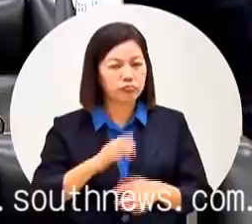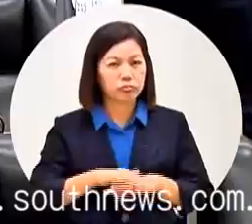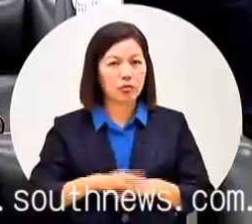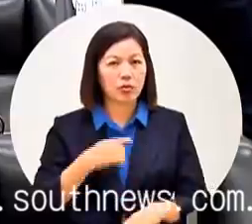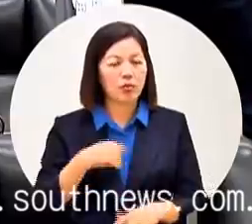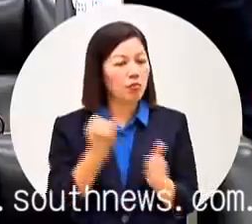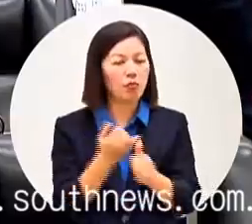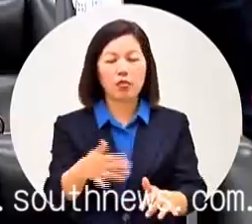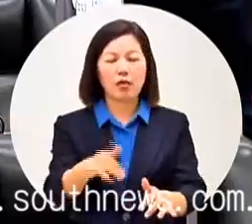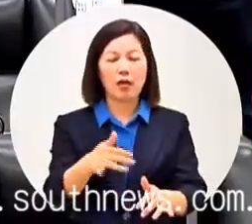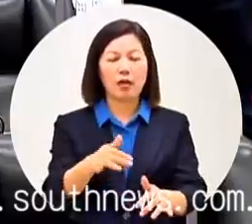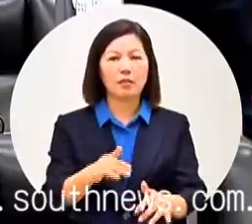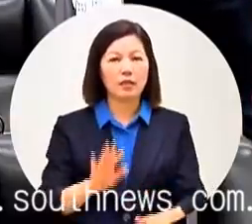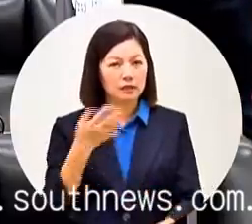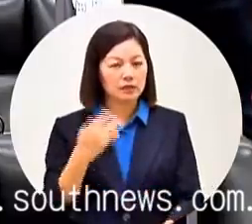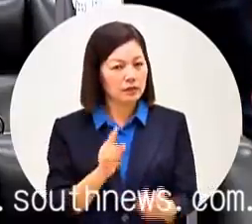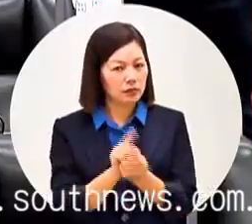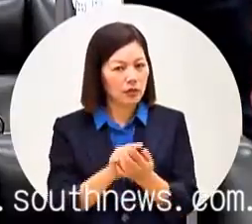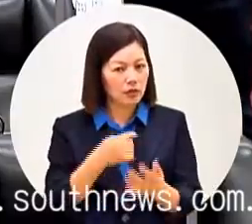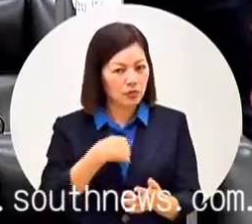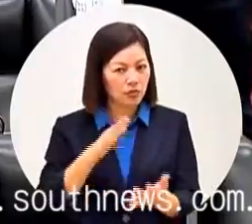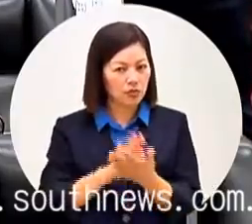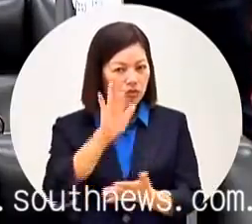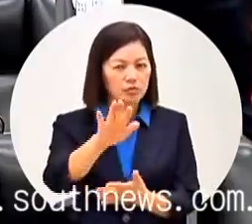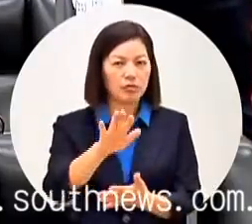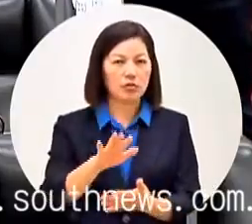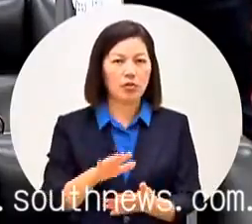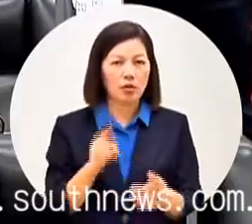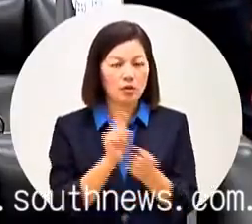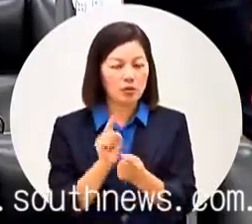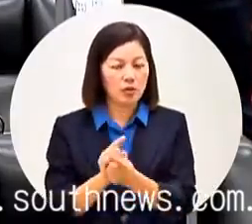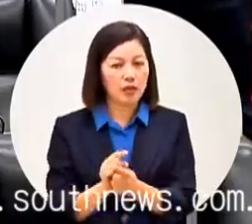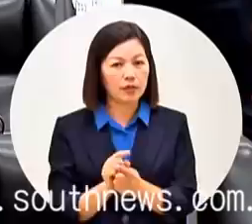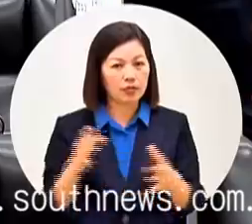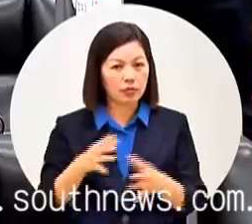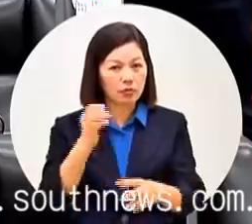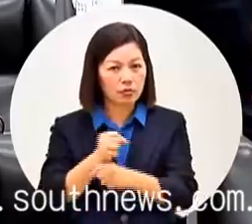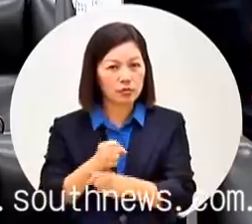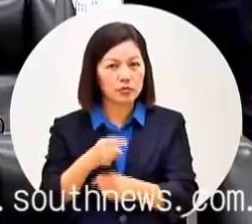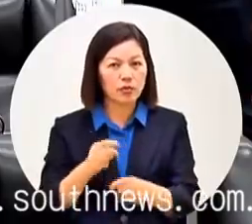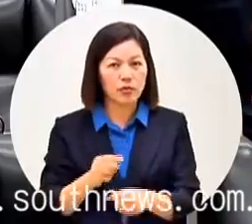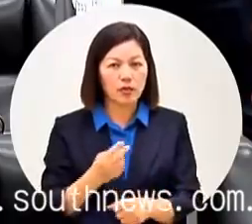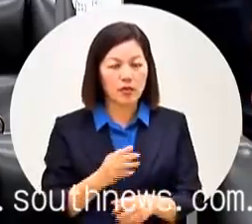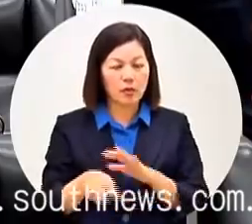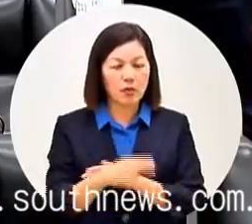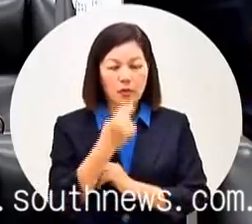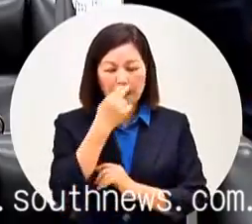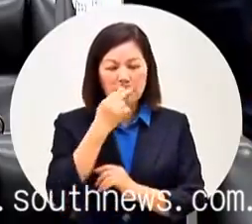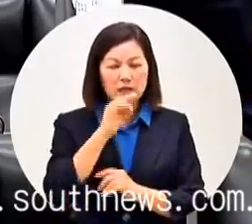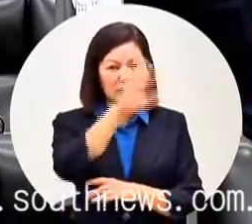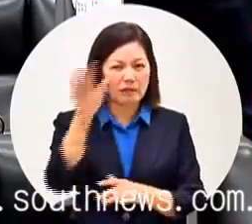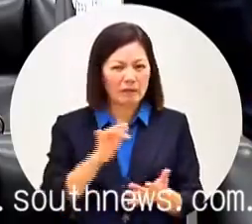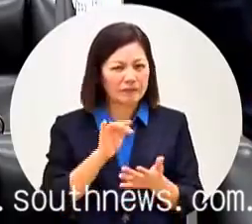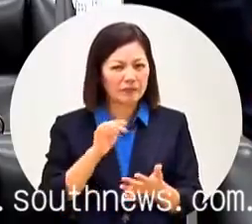家，还没有结婚，我对我的未来，我对我们同侪这一批天然独的世代，我们一样对台湾